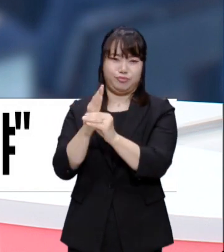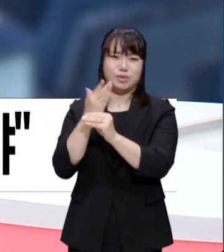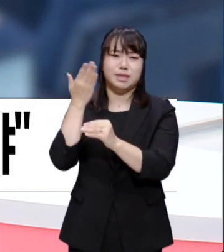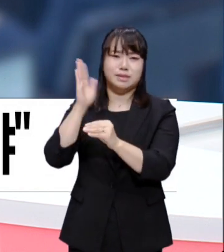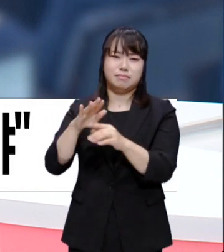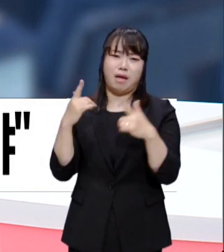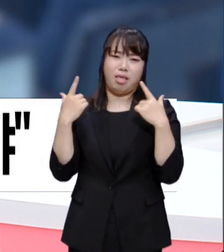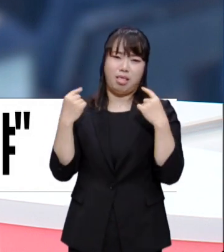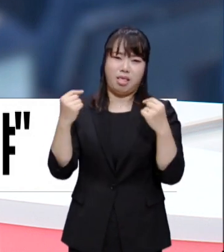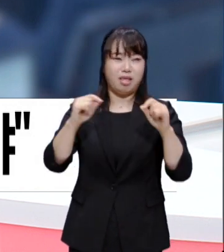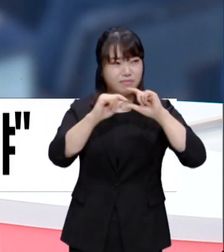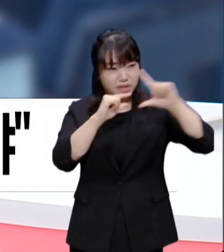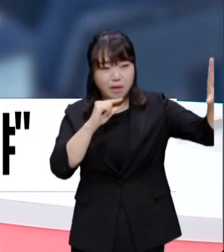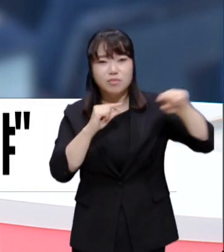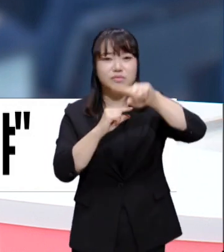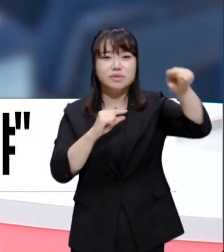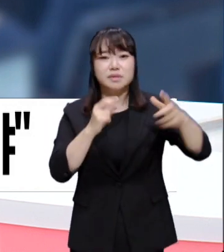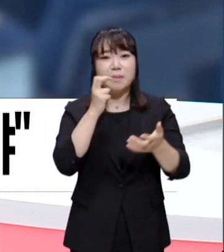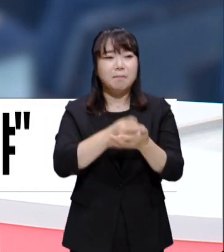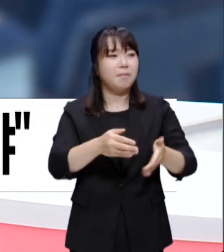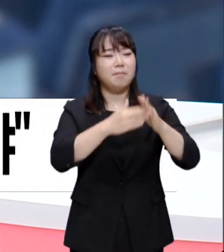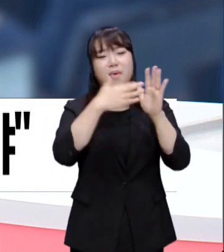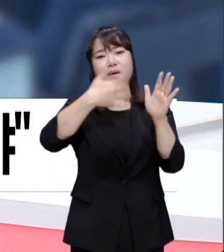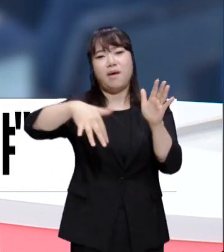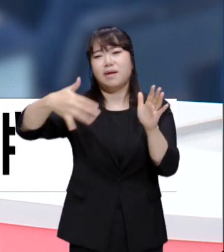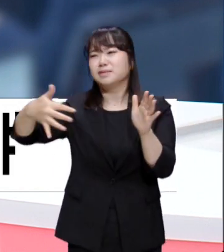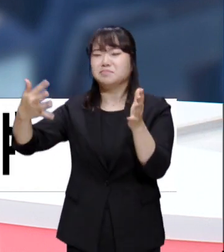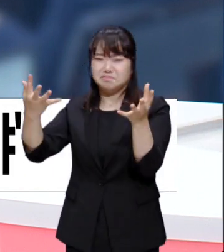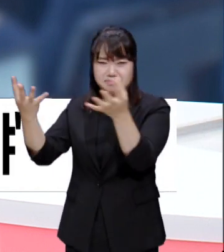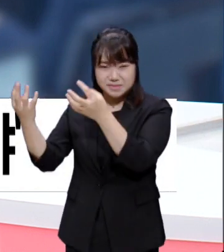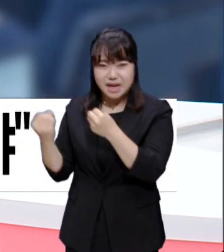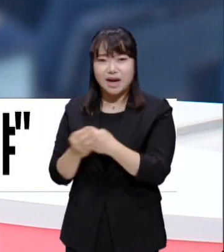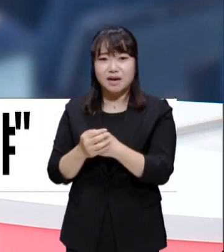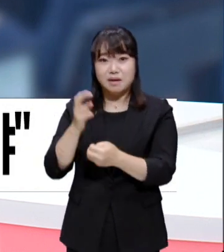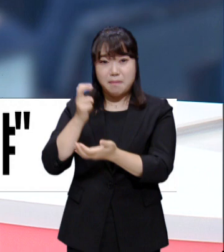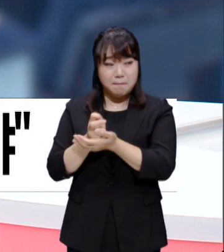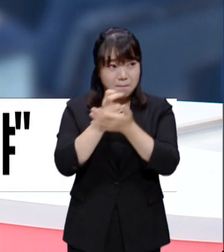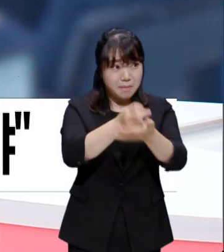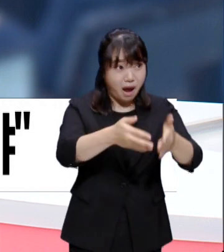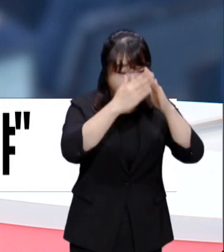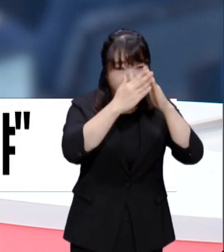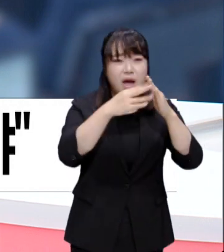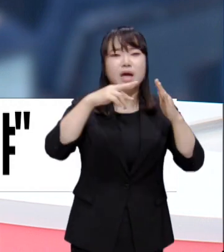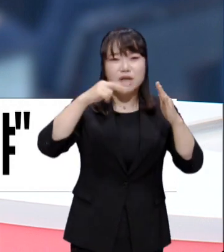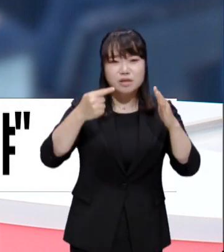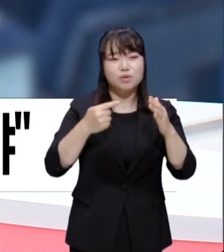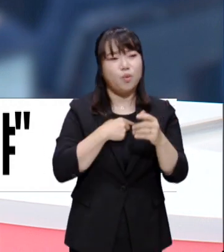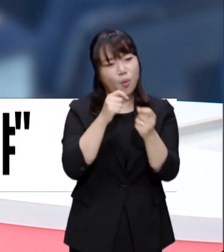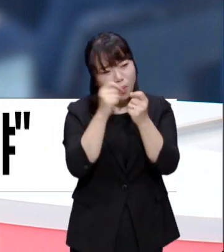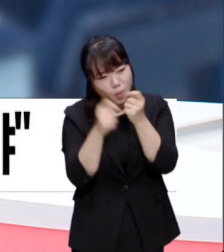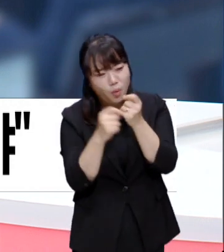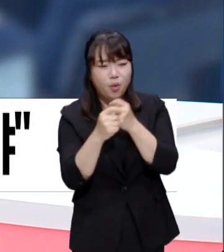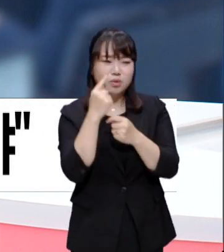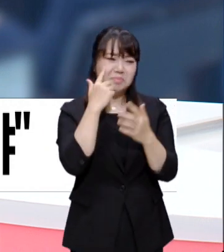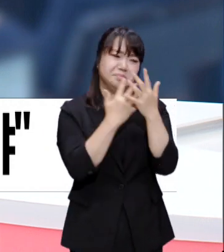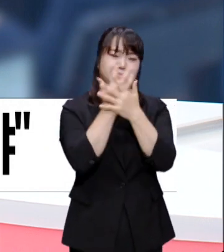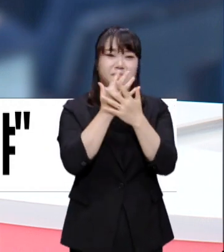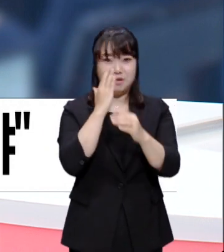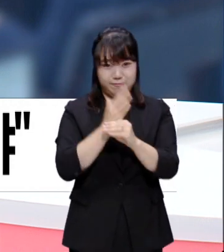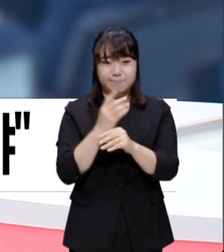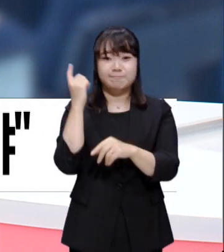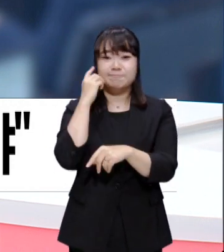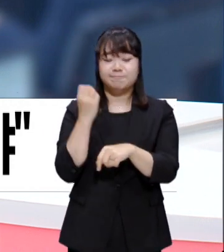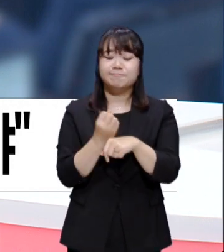여전히 많은 기초의회가 조례조차 제정하지 않고 있고 조례를 제정하더라도 보완책이 필요한 실정입니다. 네,